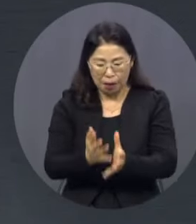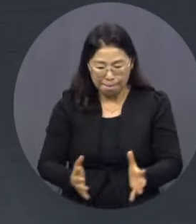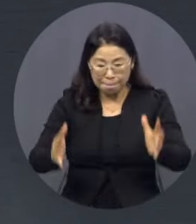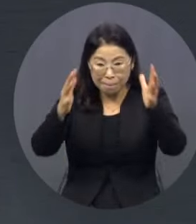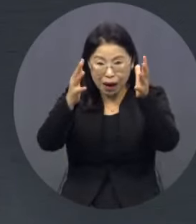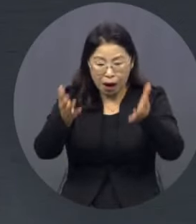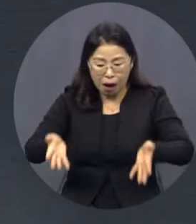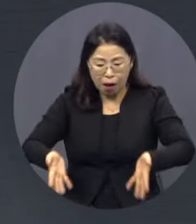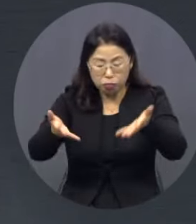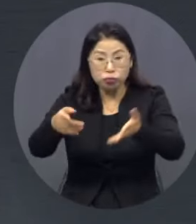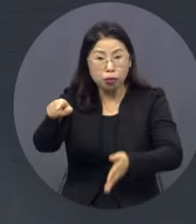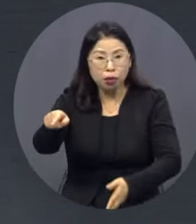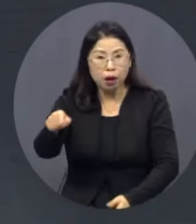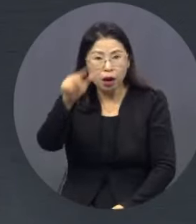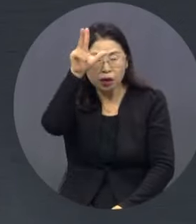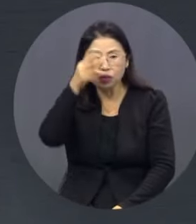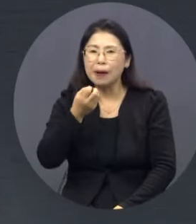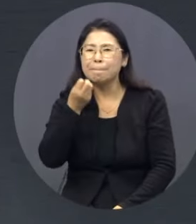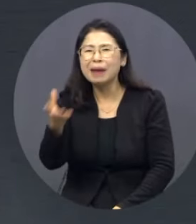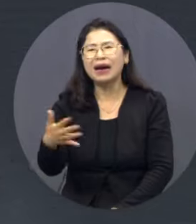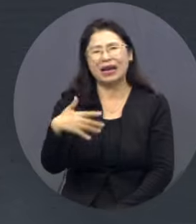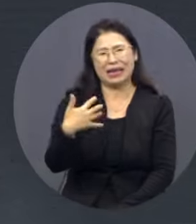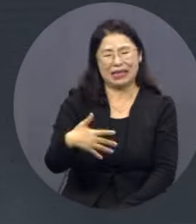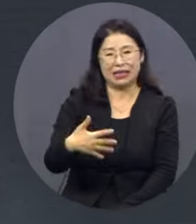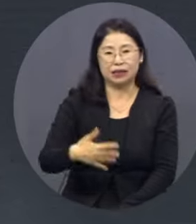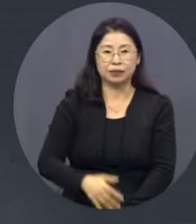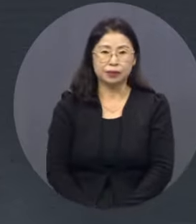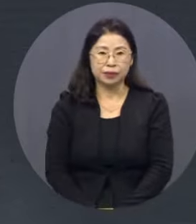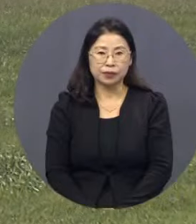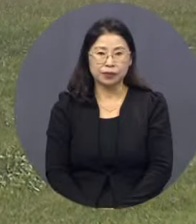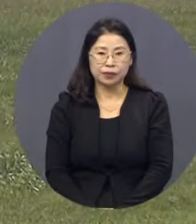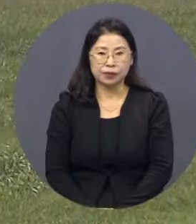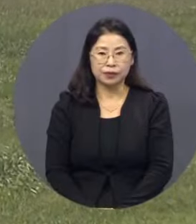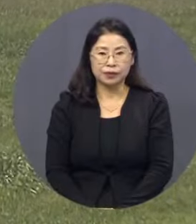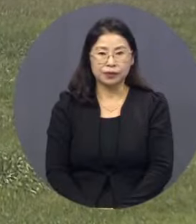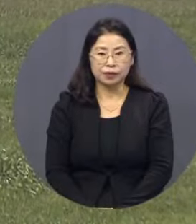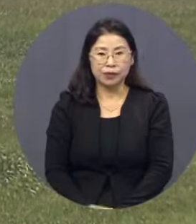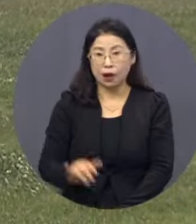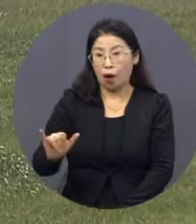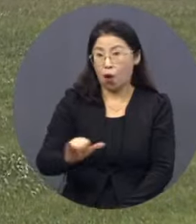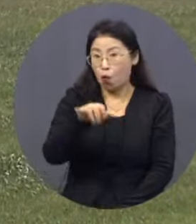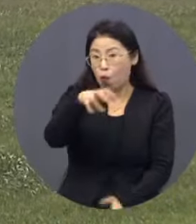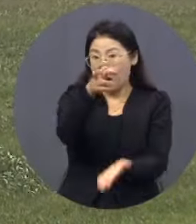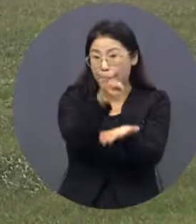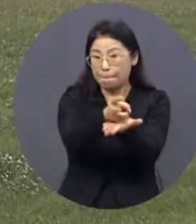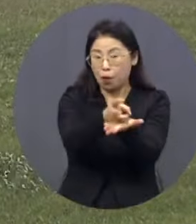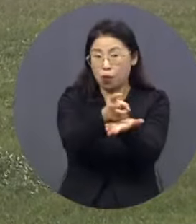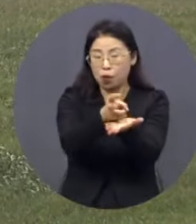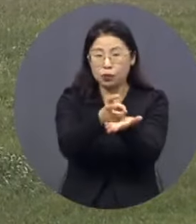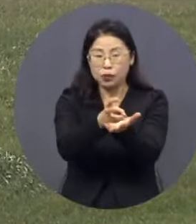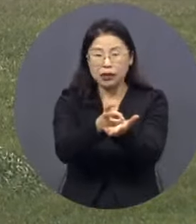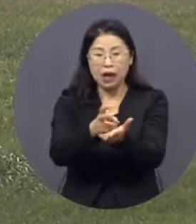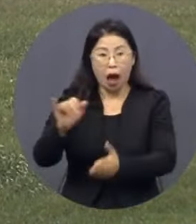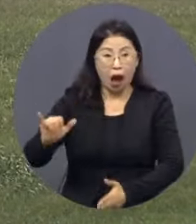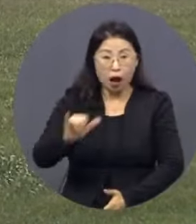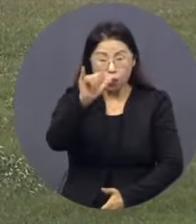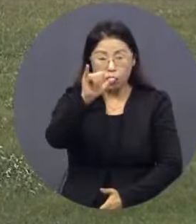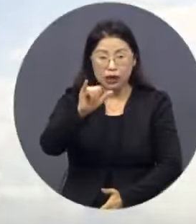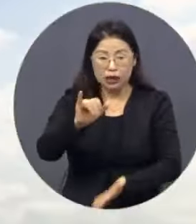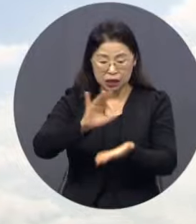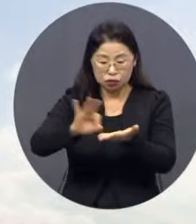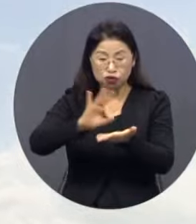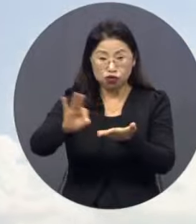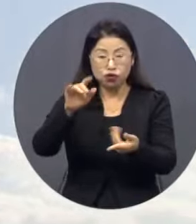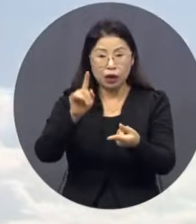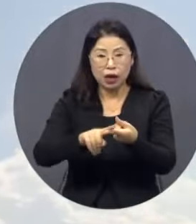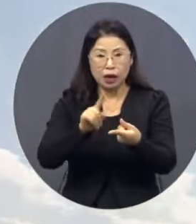있었던 사실은 경찰에 알리지 못했다고 밝혔습니다. 공항시설법에 따르면 항공기 항행에